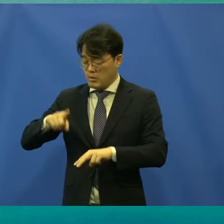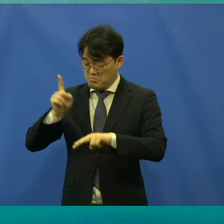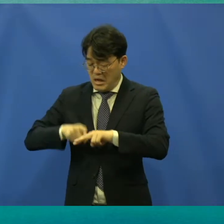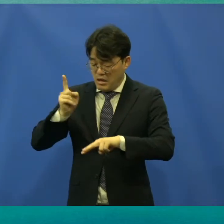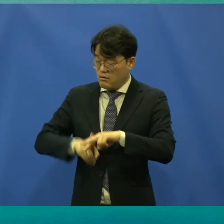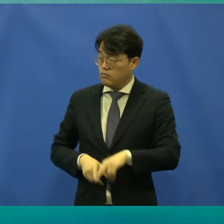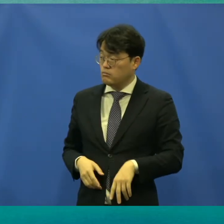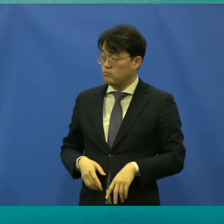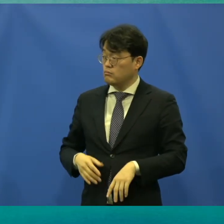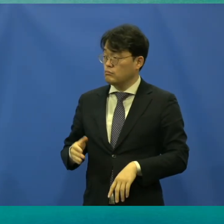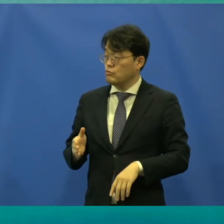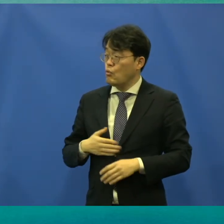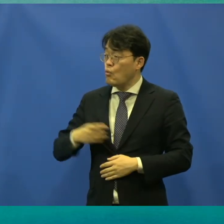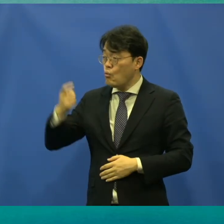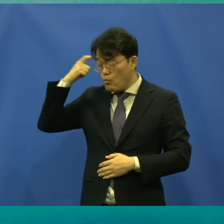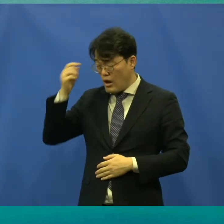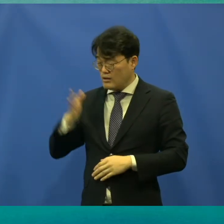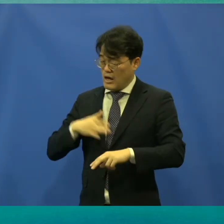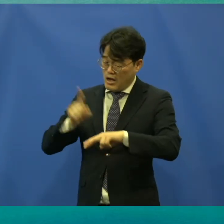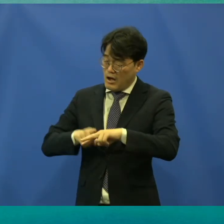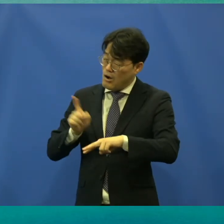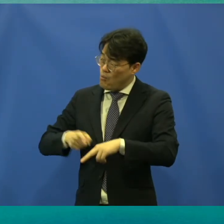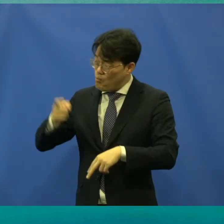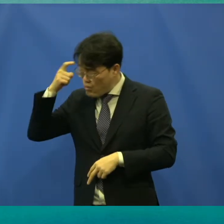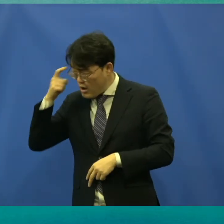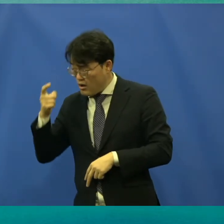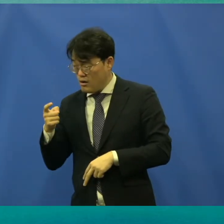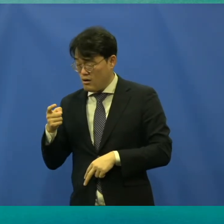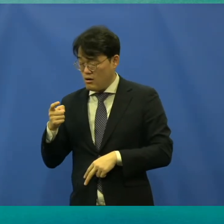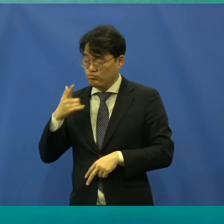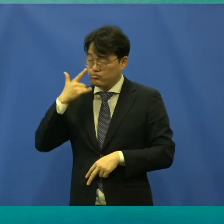왜 나를 때리시는 거예요?